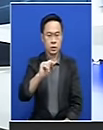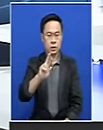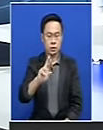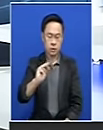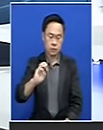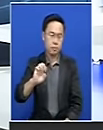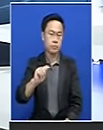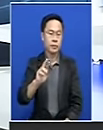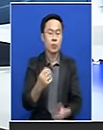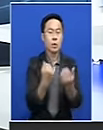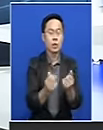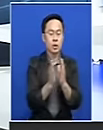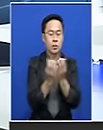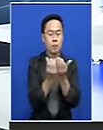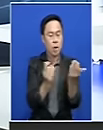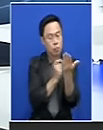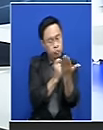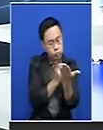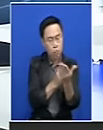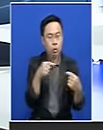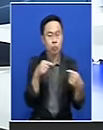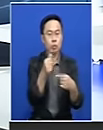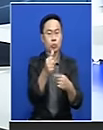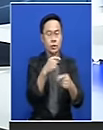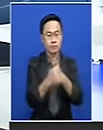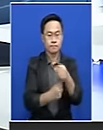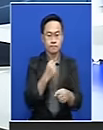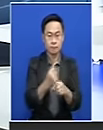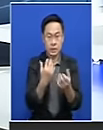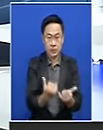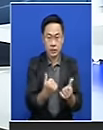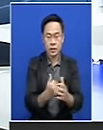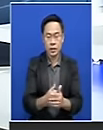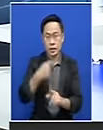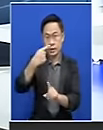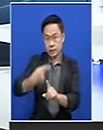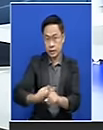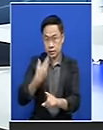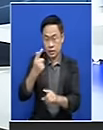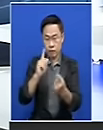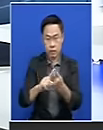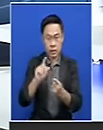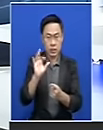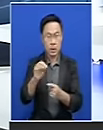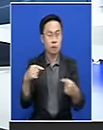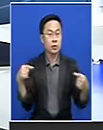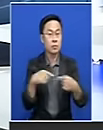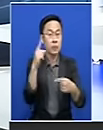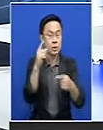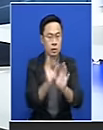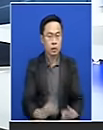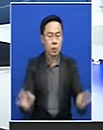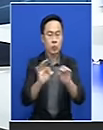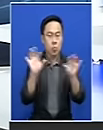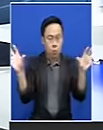กชนที่สนใจอยากจะไปเอาฤกษ์เอาชัยก่อนที่จะเข้าสู่ช่วงนี้นะครับเพราะวันที่9มีนาคุณอาชวินก็จะเกิดอีกหนึ่งปรากฏ